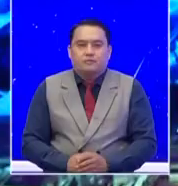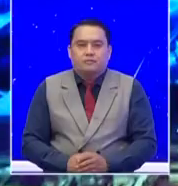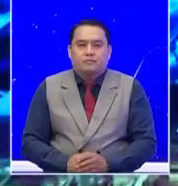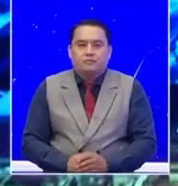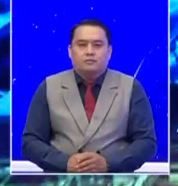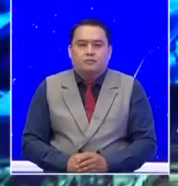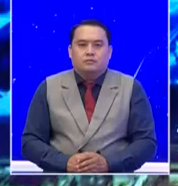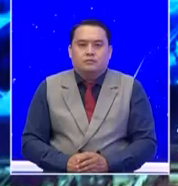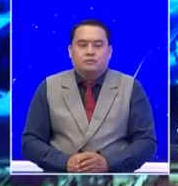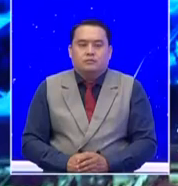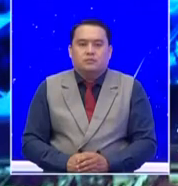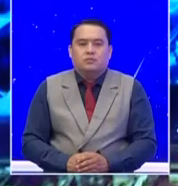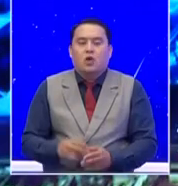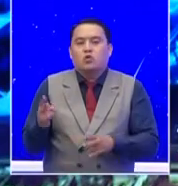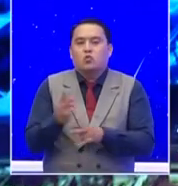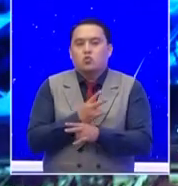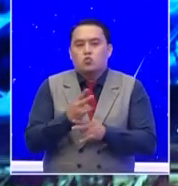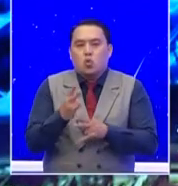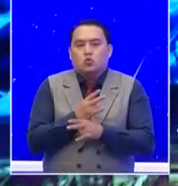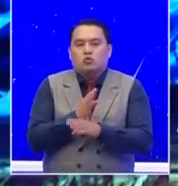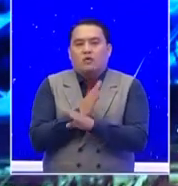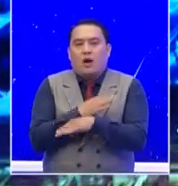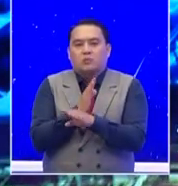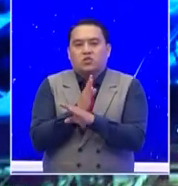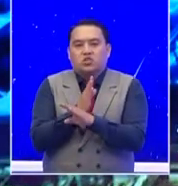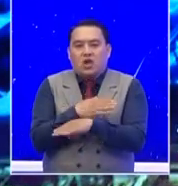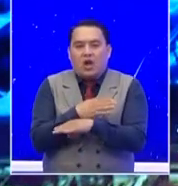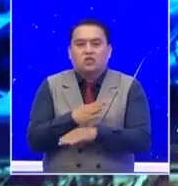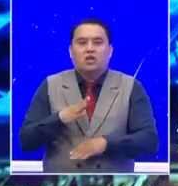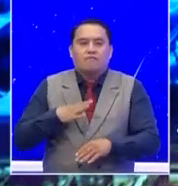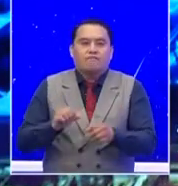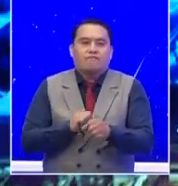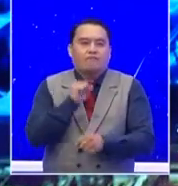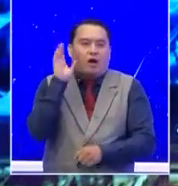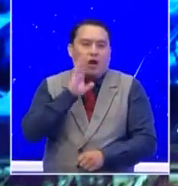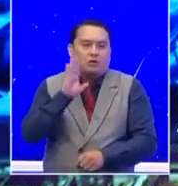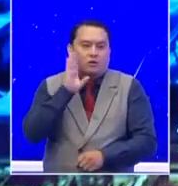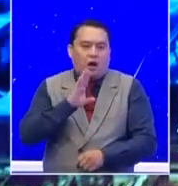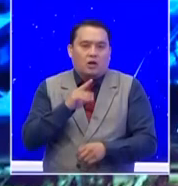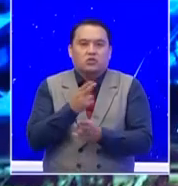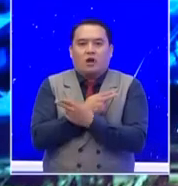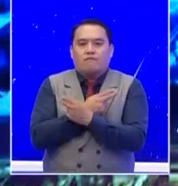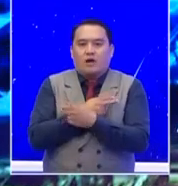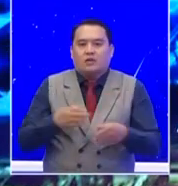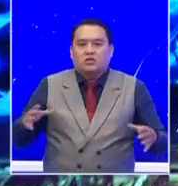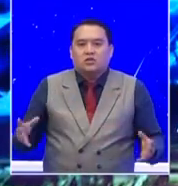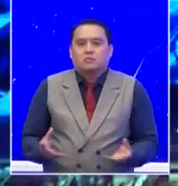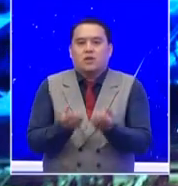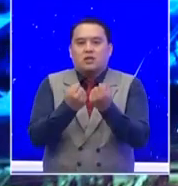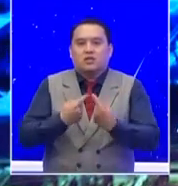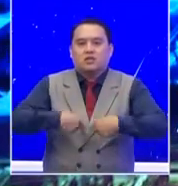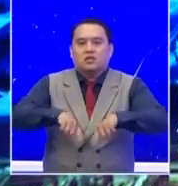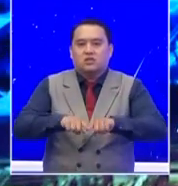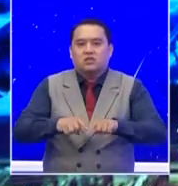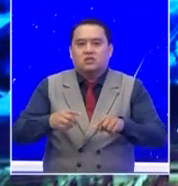в минувшую ночь на северо-западном побережье капшагай ского водохранилище в районе дачного кооператива заря капшагае